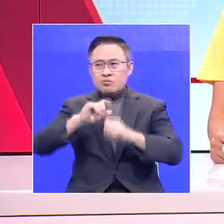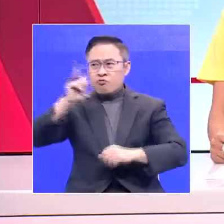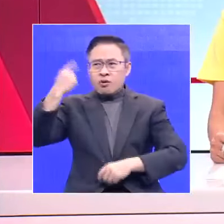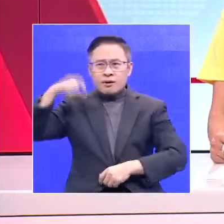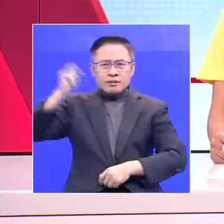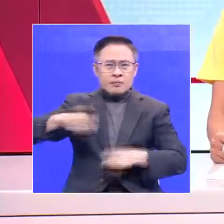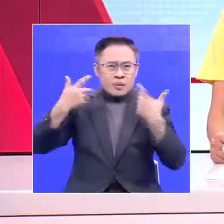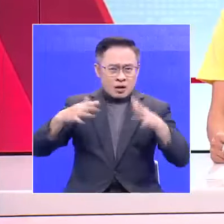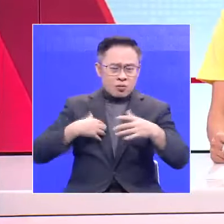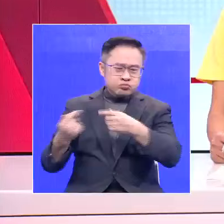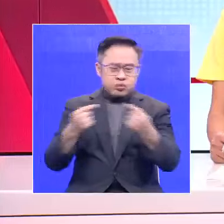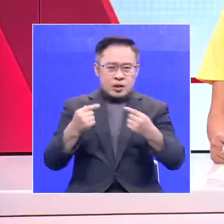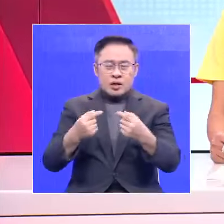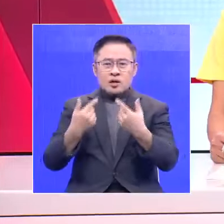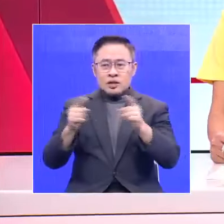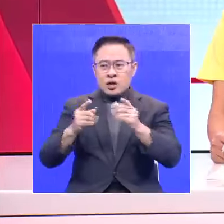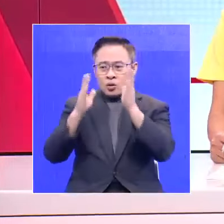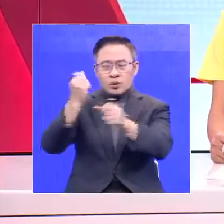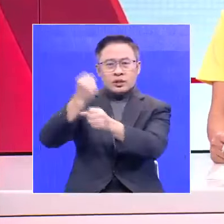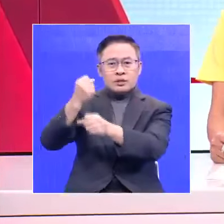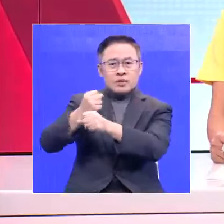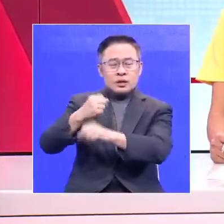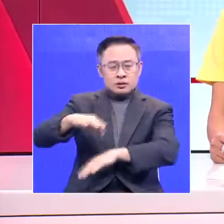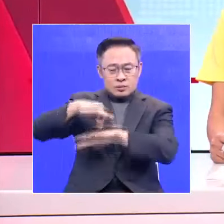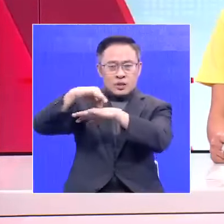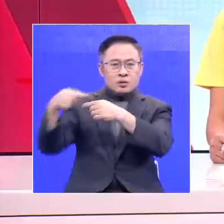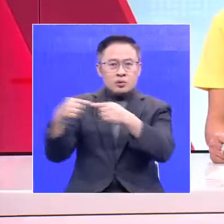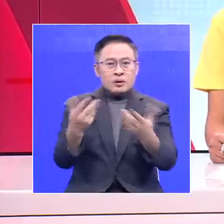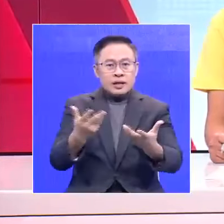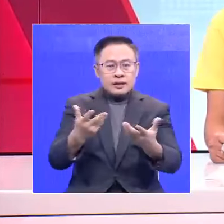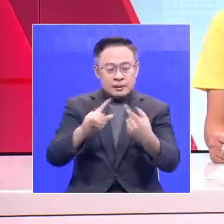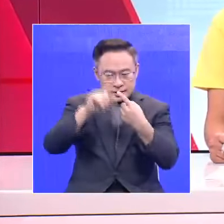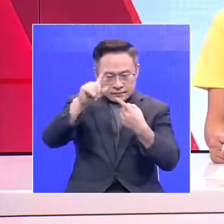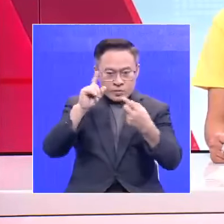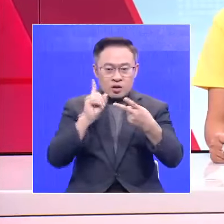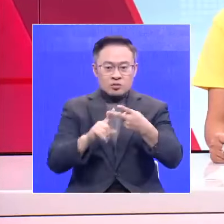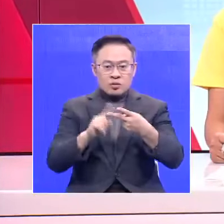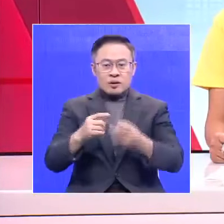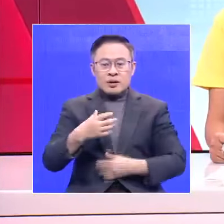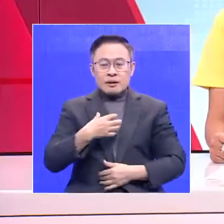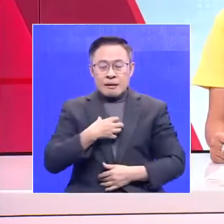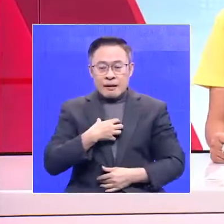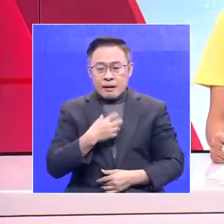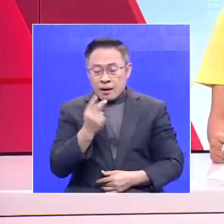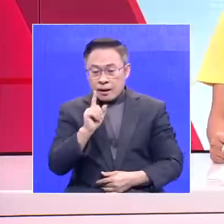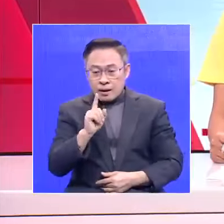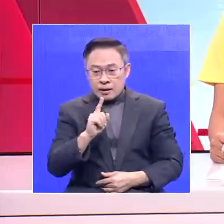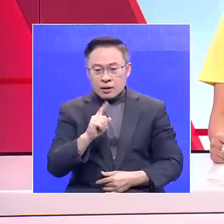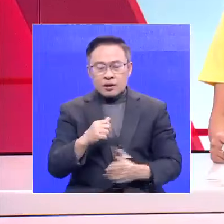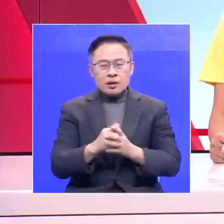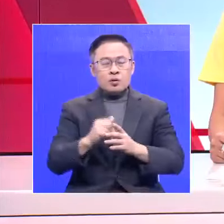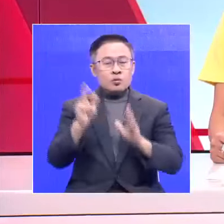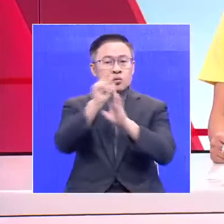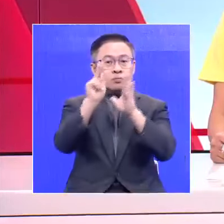แต่ไม่รู้คนที่ถูกร้องจะได้ไปต่อไหมรวมไปถึงไอ้ที่บอกว่าอยากจะมีแต่ยังไม่เห็นประชามติก ับ